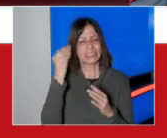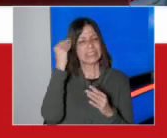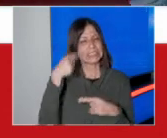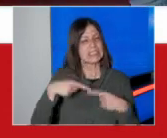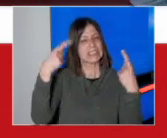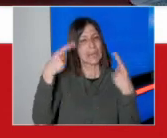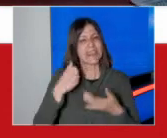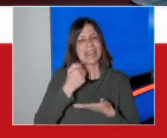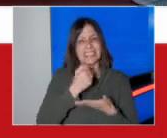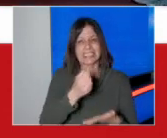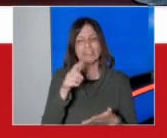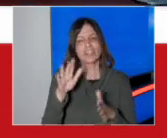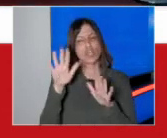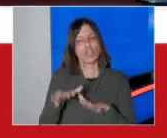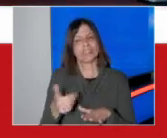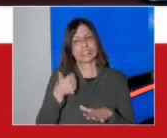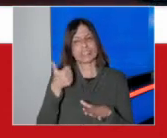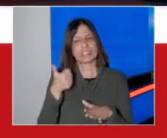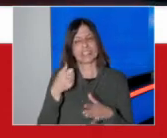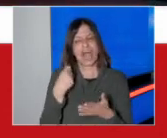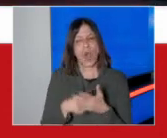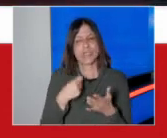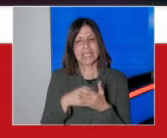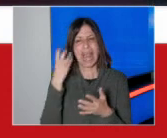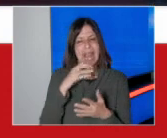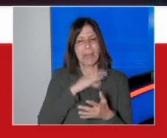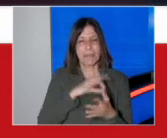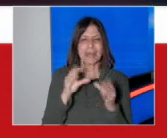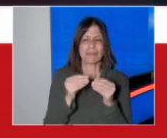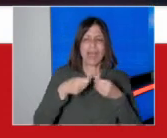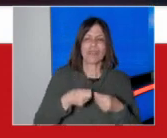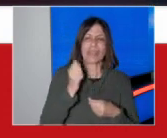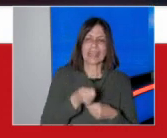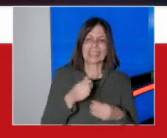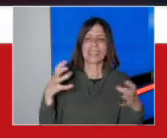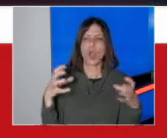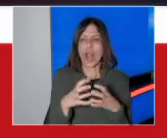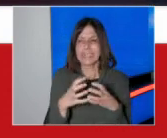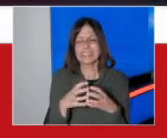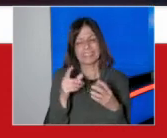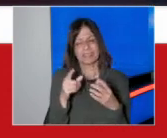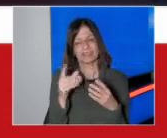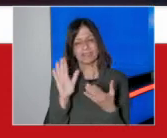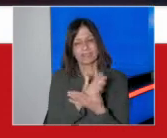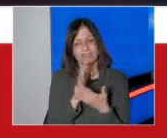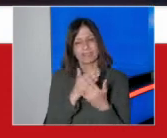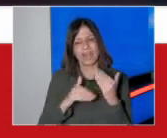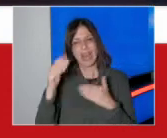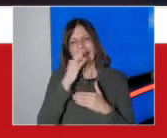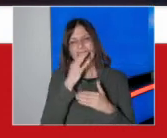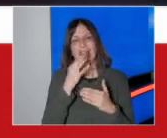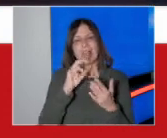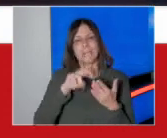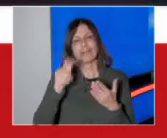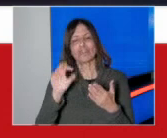התקציב, אז ישב שר האוצר ליברמן עם חברות כנסת מהקואליציה, וסגר איתם את העלאת גיל הפרישה נכון. של אנשים.